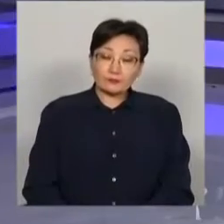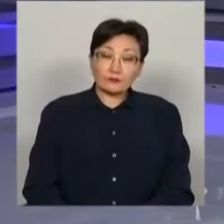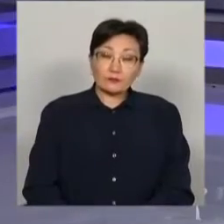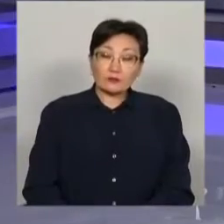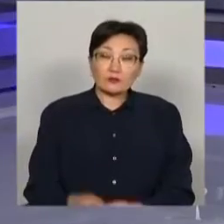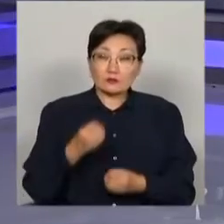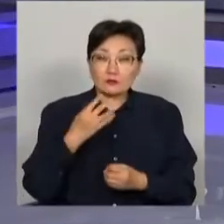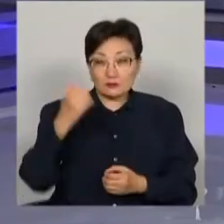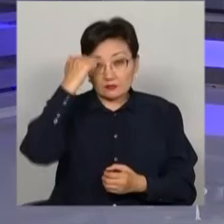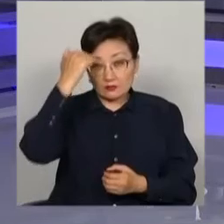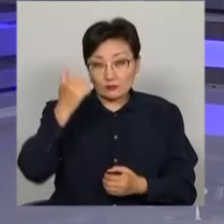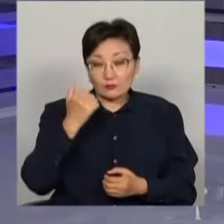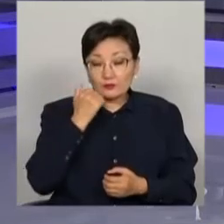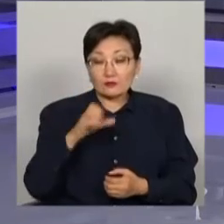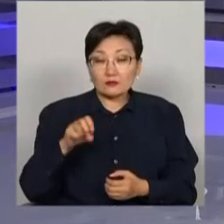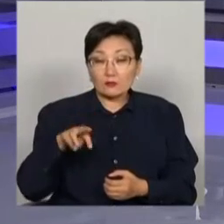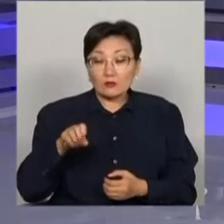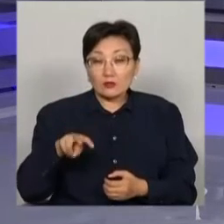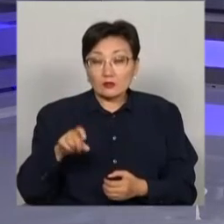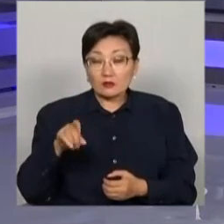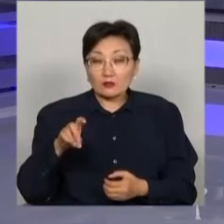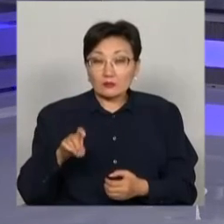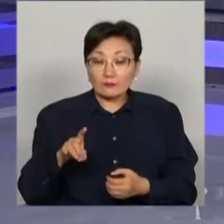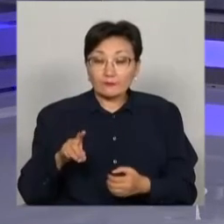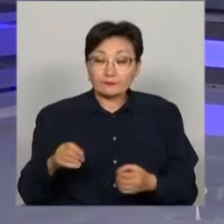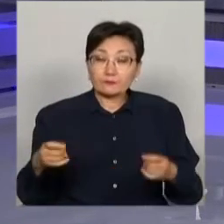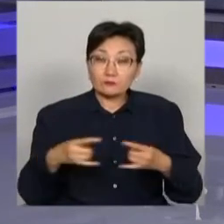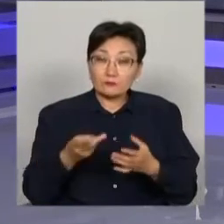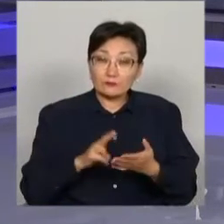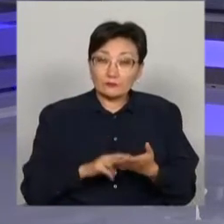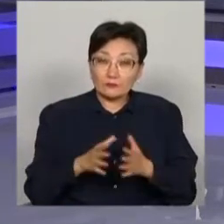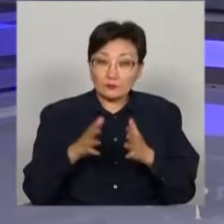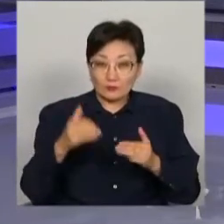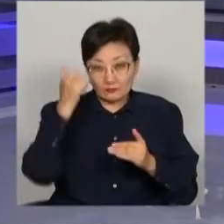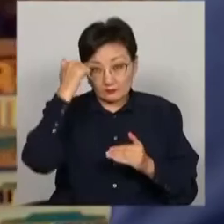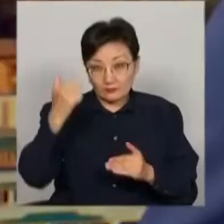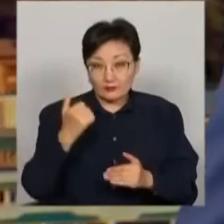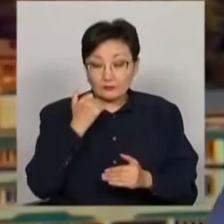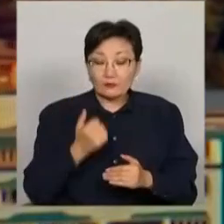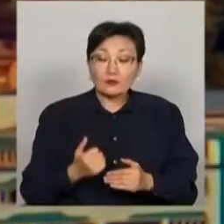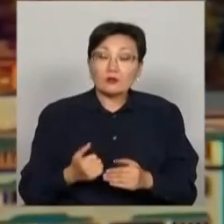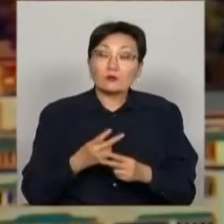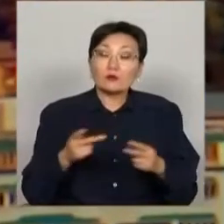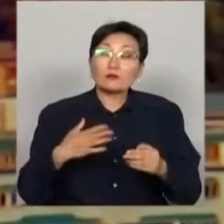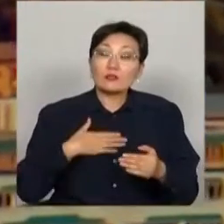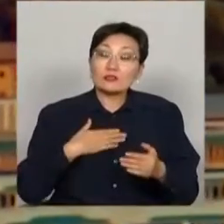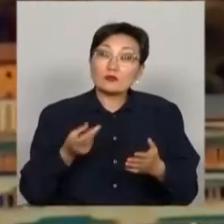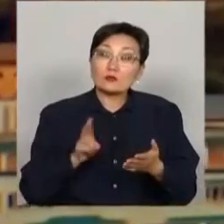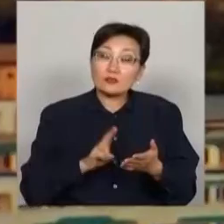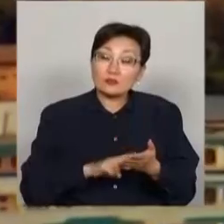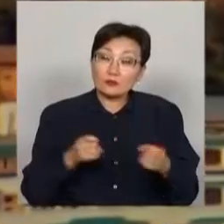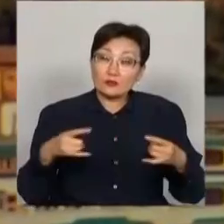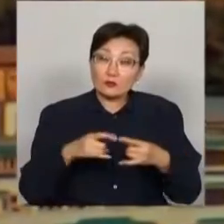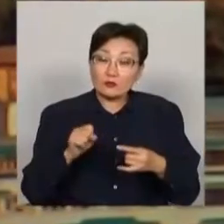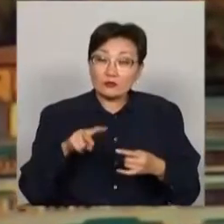Жақсы, рахмет Самал ханым, тікелей байланысқа шығып, ақпар бөліскеніңіз үшін. Құрметті көрермен, бізбен тікелей байланысқа